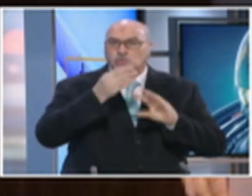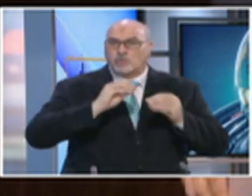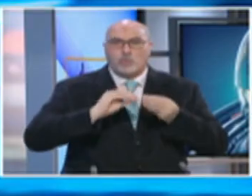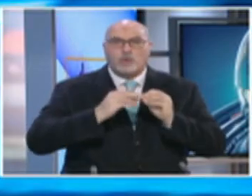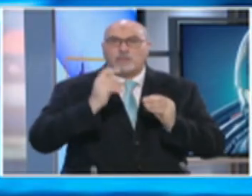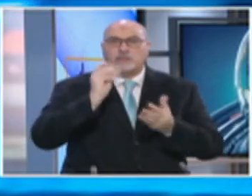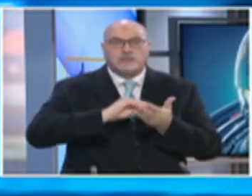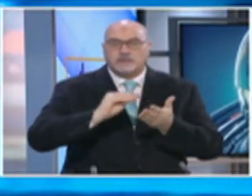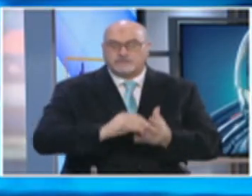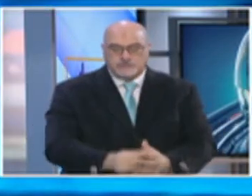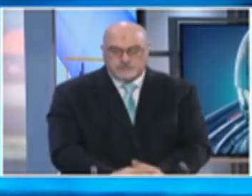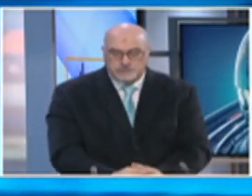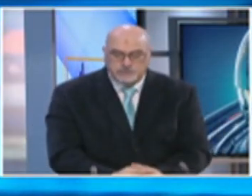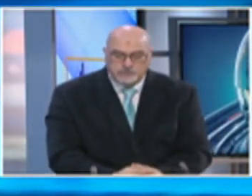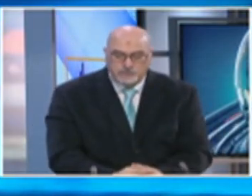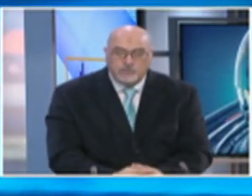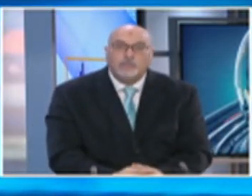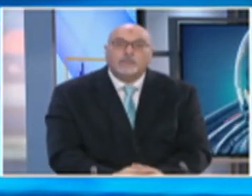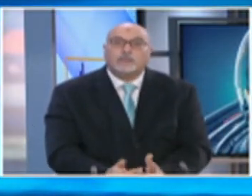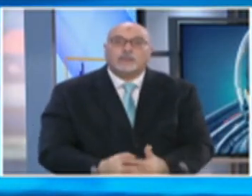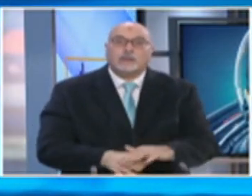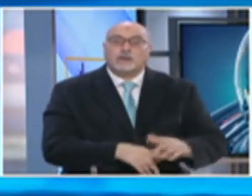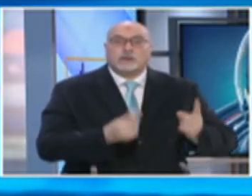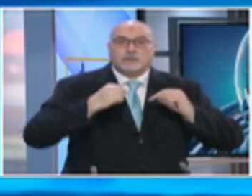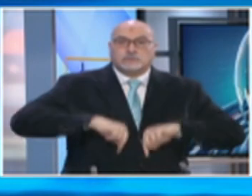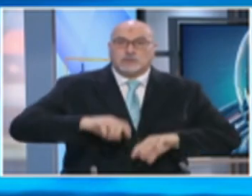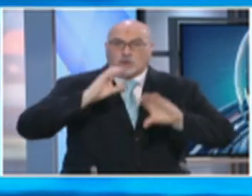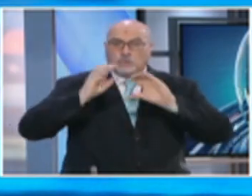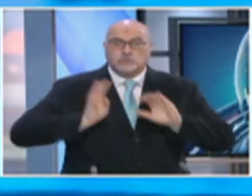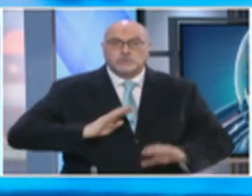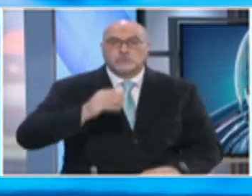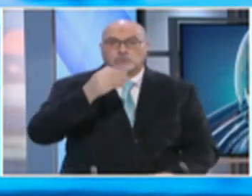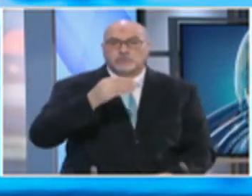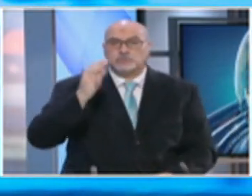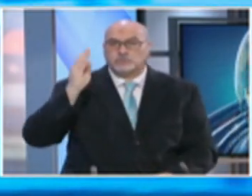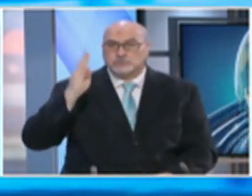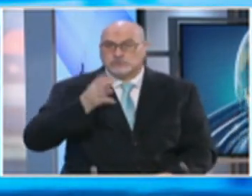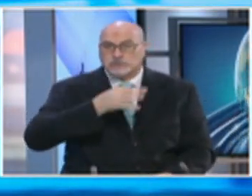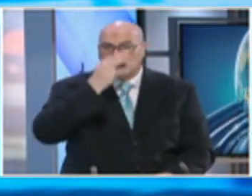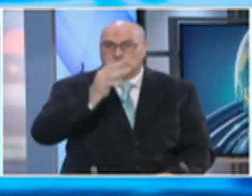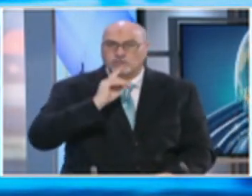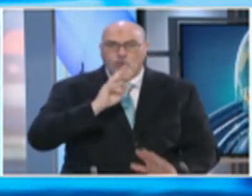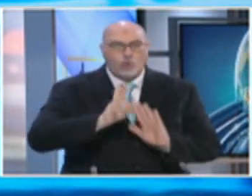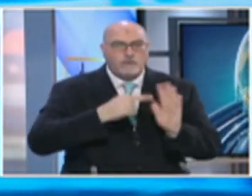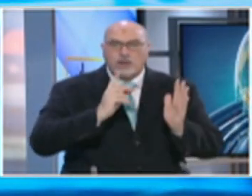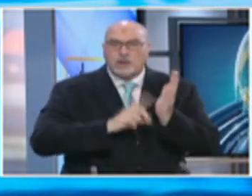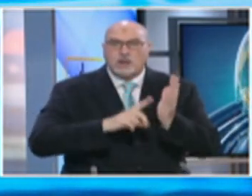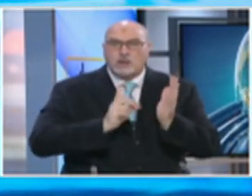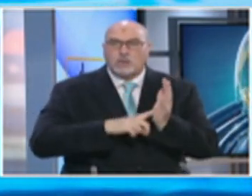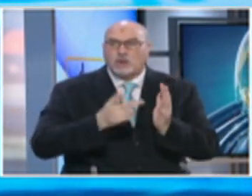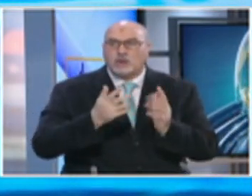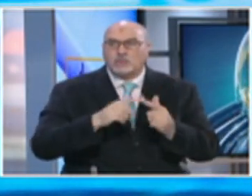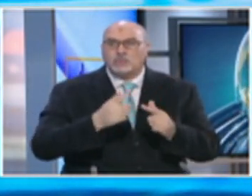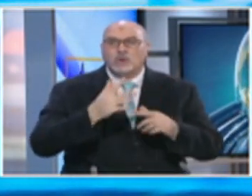إدارية. أكد أمس وزير الاتصال محمد بوسليماني على ضرورة إعادة النظر في القوانين التي